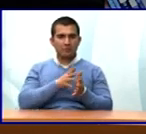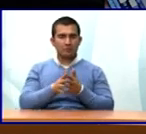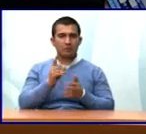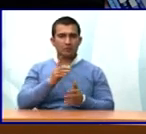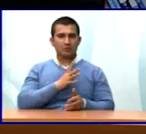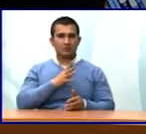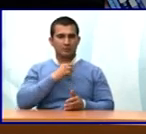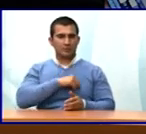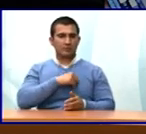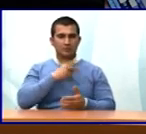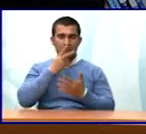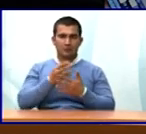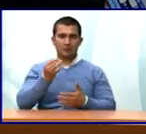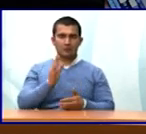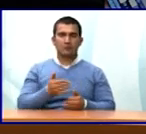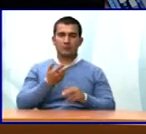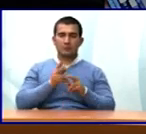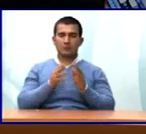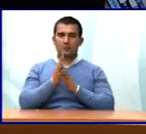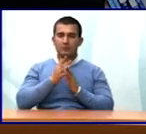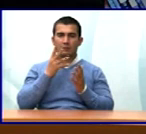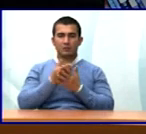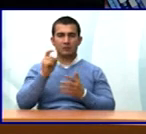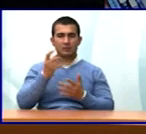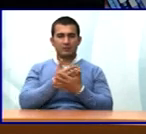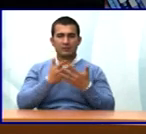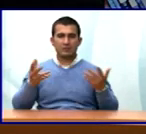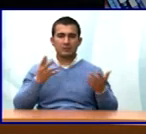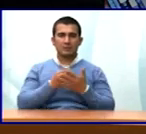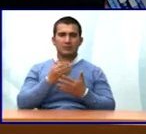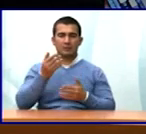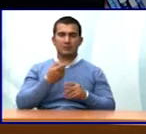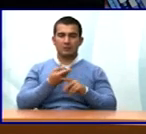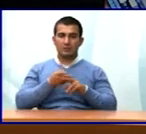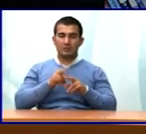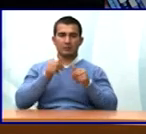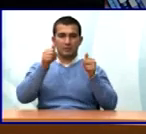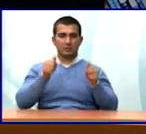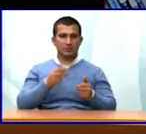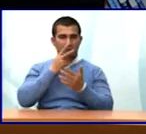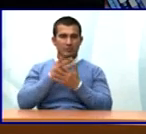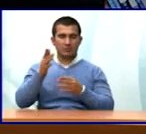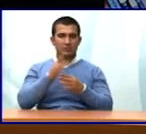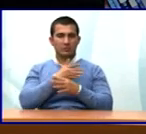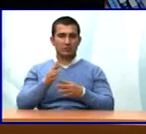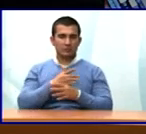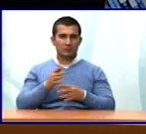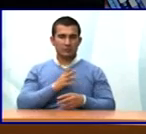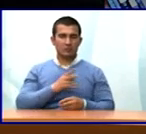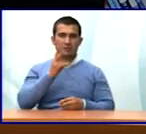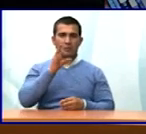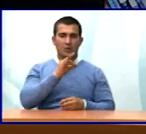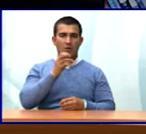Demak, o'simliklarning kimyoviy tarkibini biz quyidagi holatda ajratib oldik. Ya'ni noorganik moddalar,